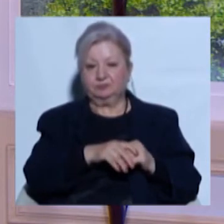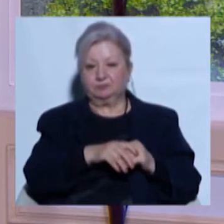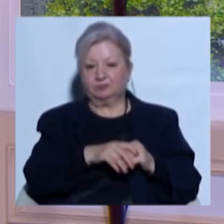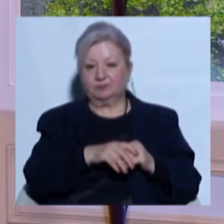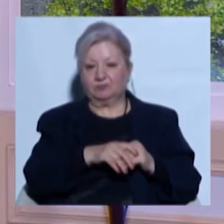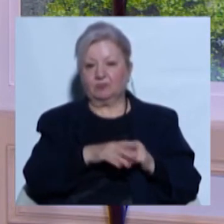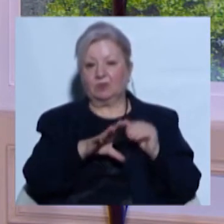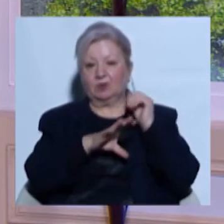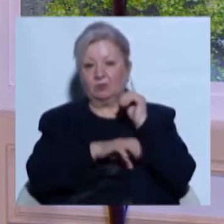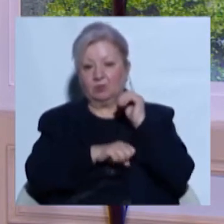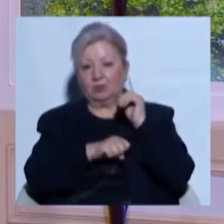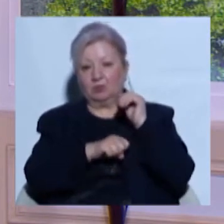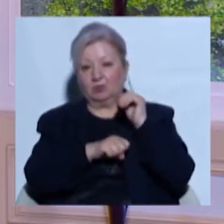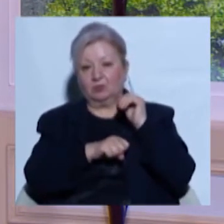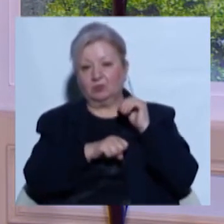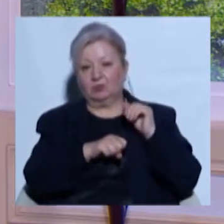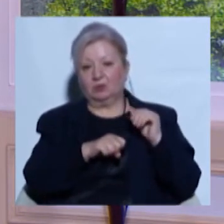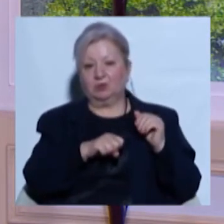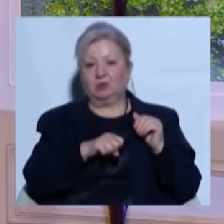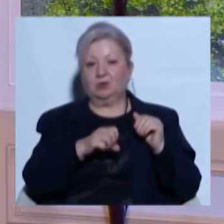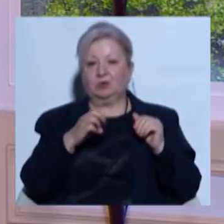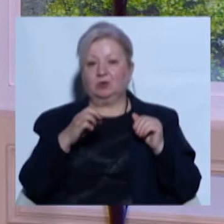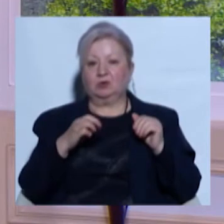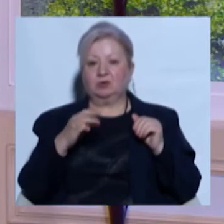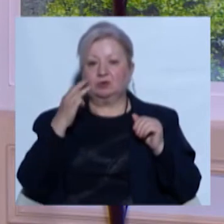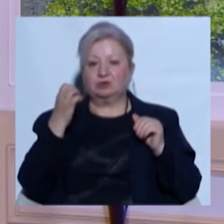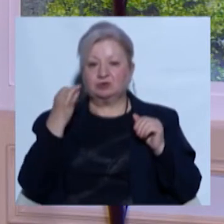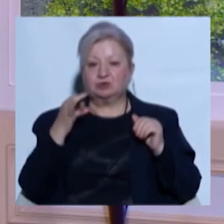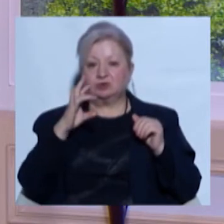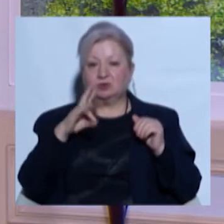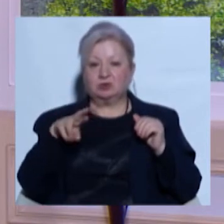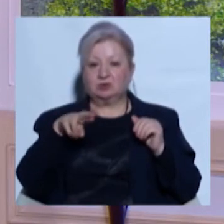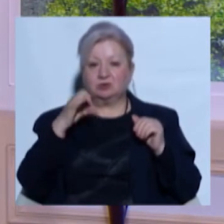Და ბოლოს შინდისის გმირები.